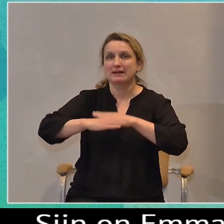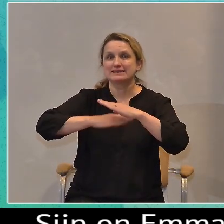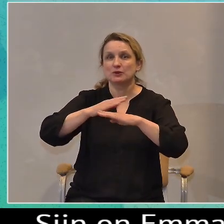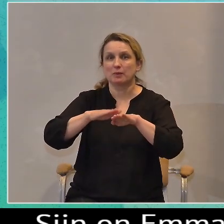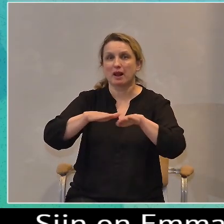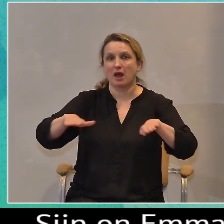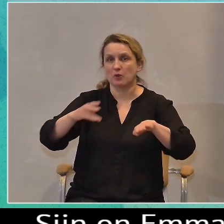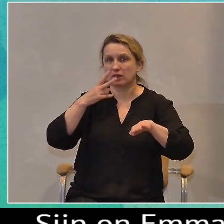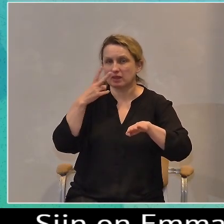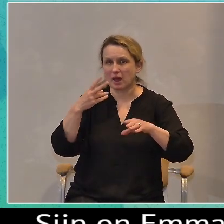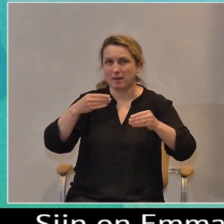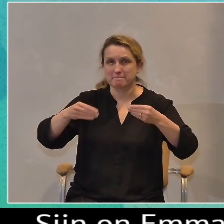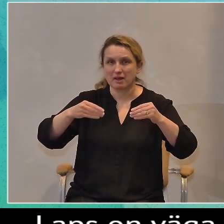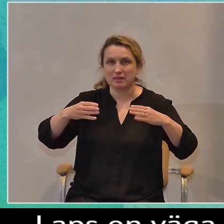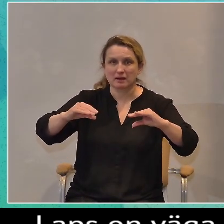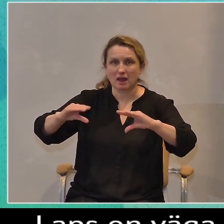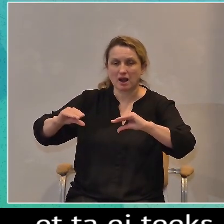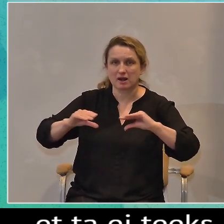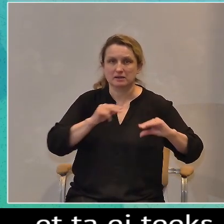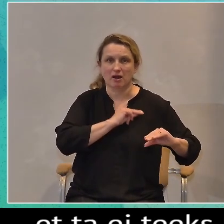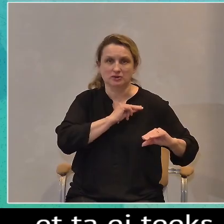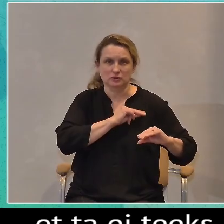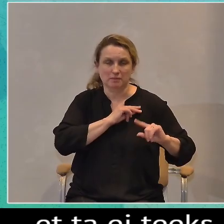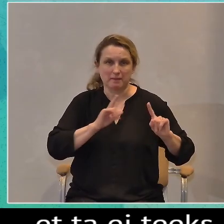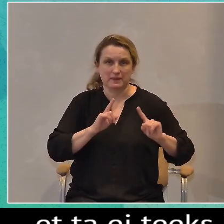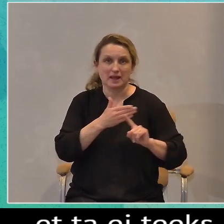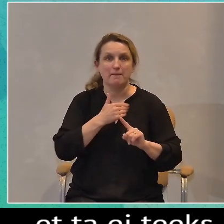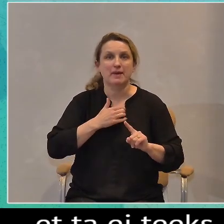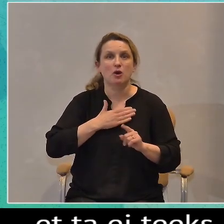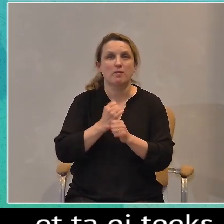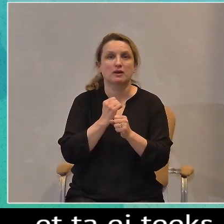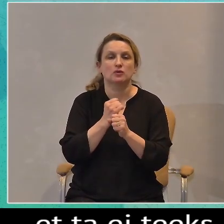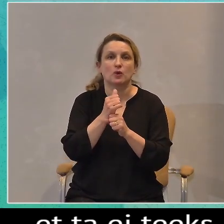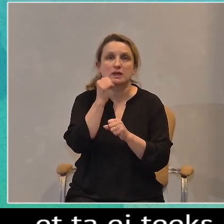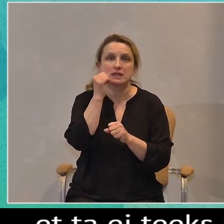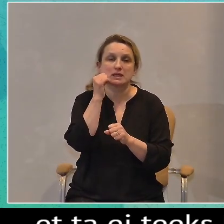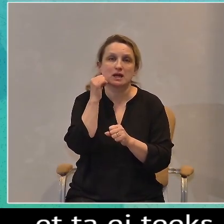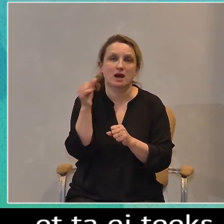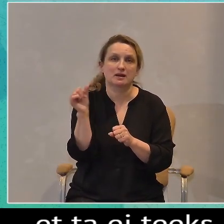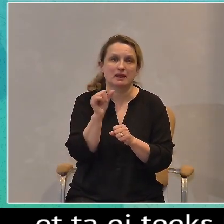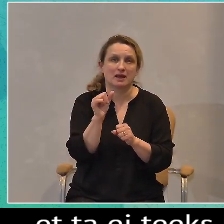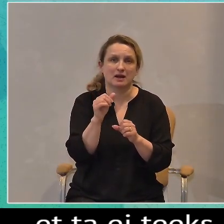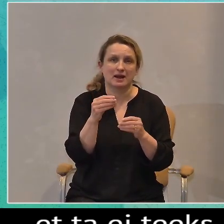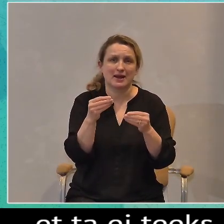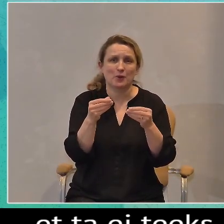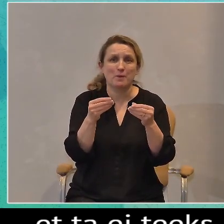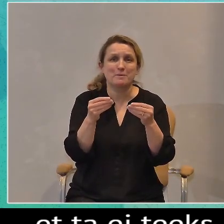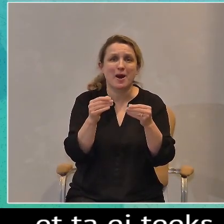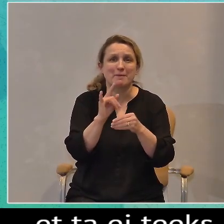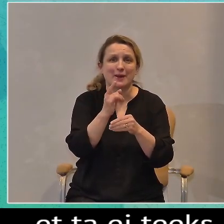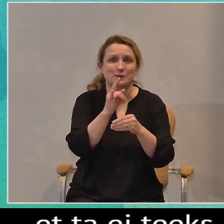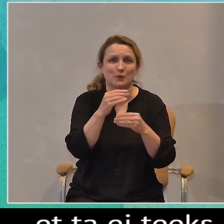sidumislaud, erinevad materjali, mida me kasutame ja see meie töö iganädalaselt ongi põhimõtteliselt nagu pabernukule